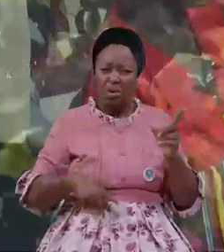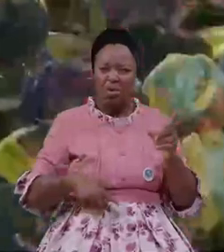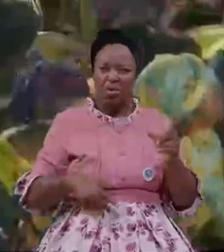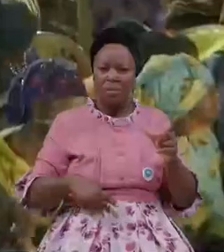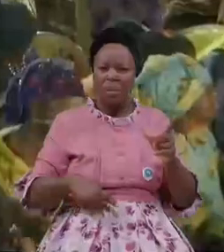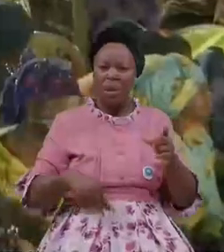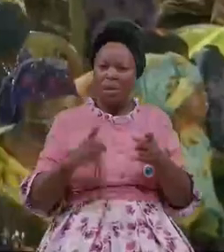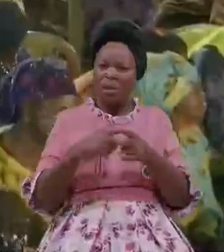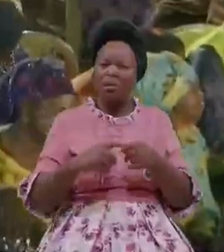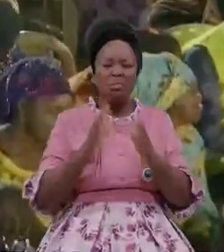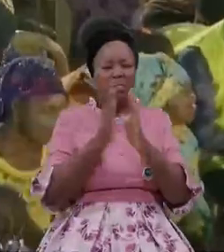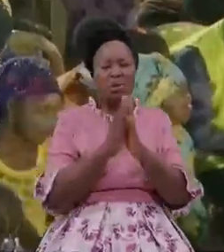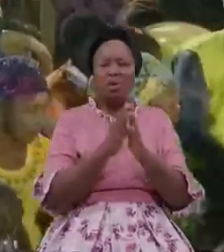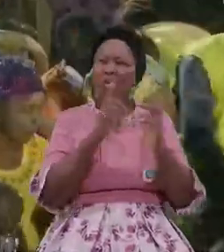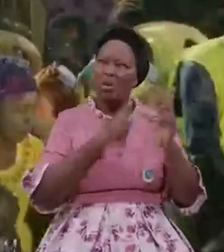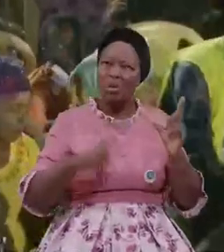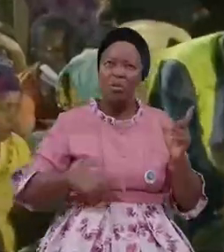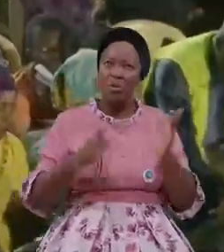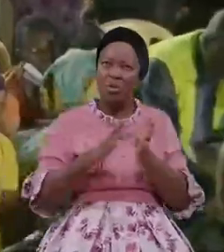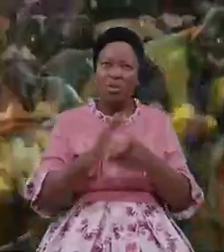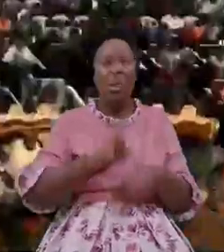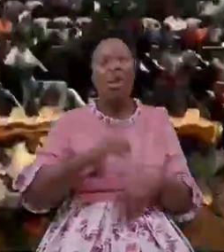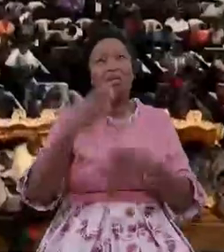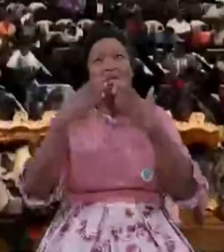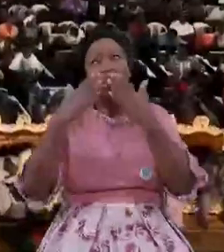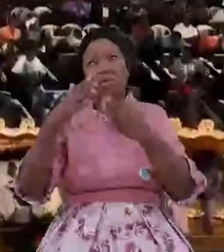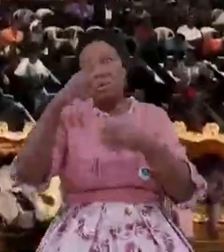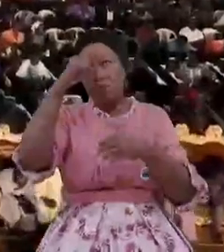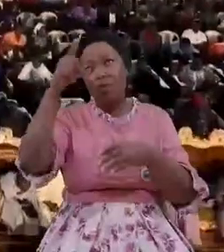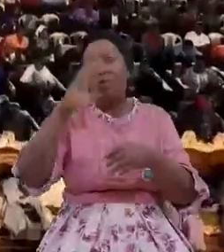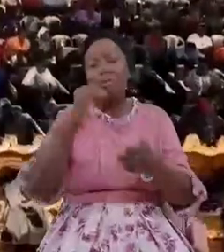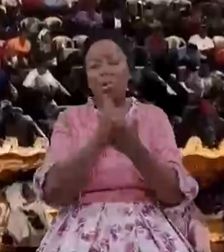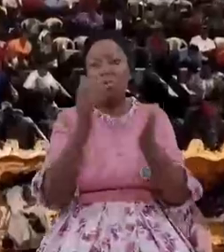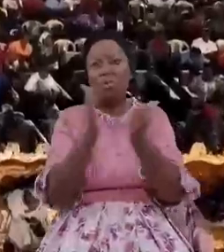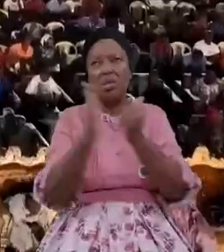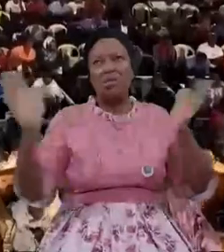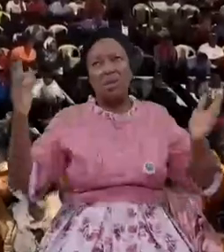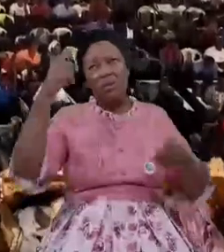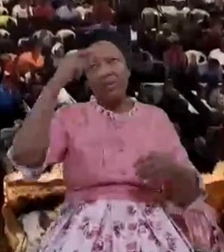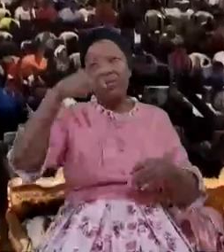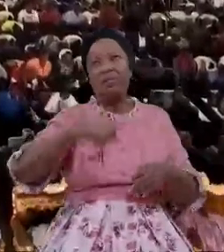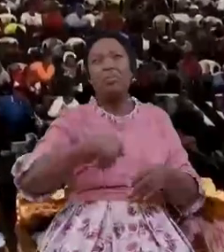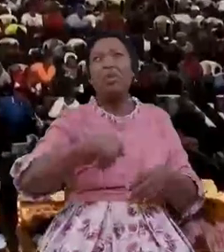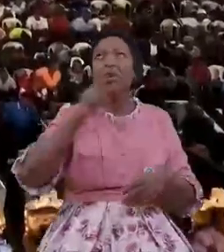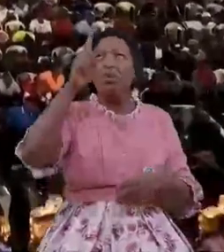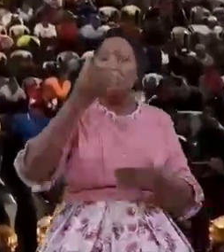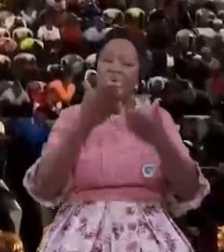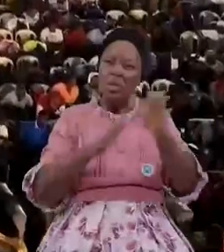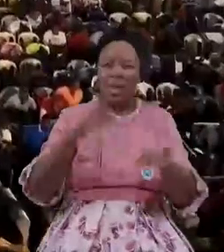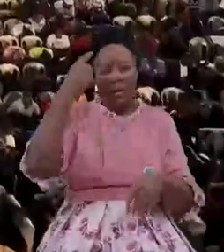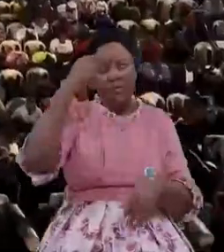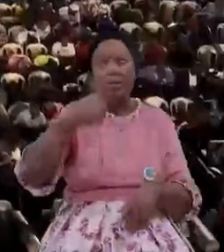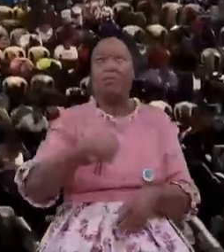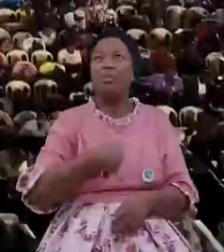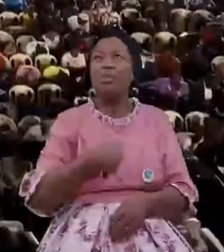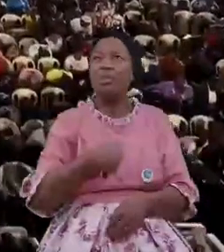cal tranquillement là-bas caligneur Jésus je te remercie tu es crucifié pour moi tu es mort pour